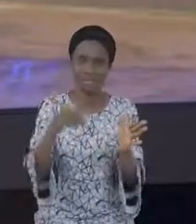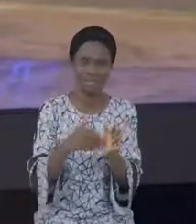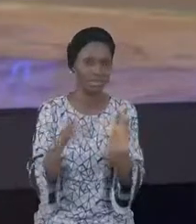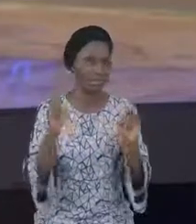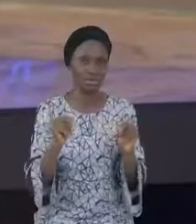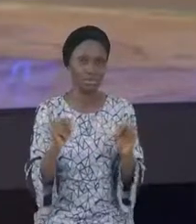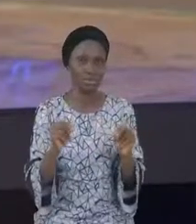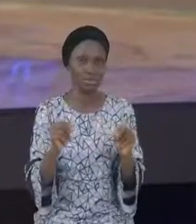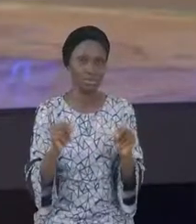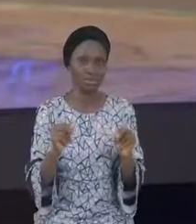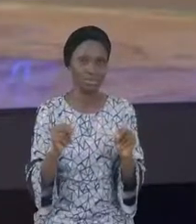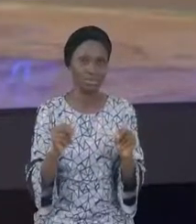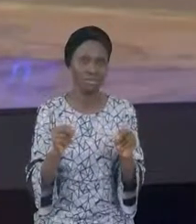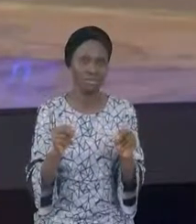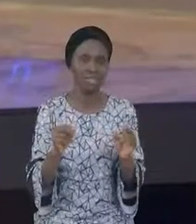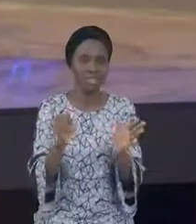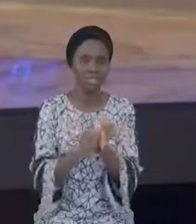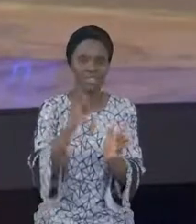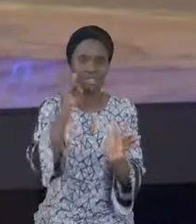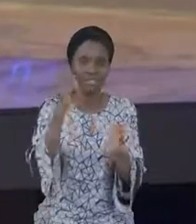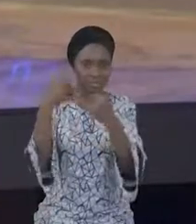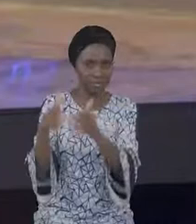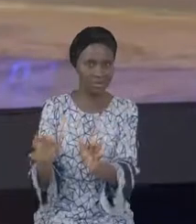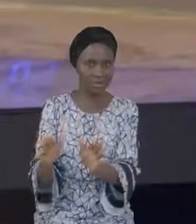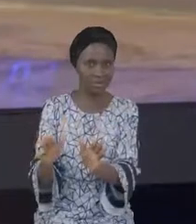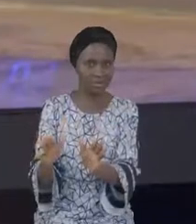Au CP1 de l'école